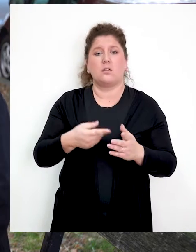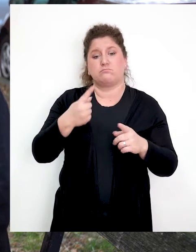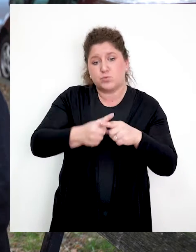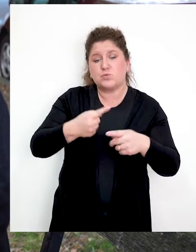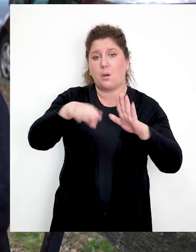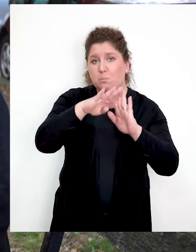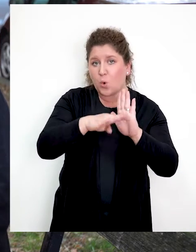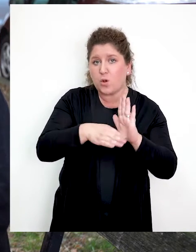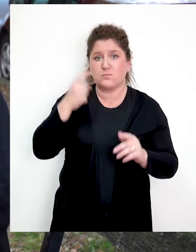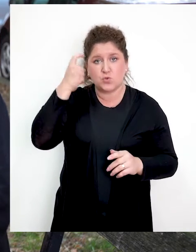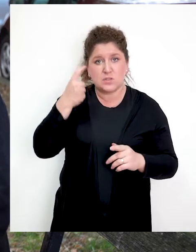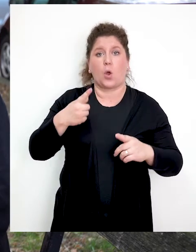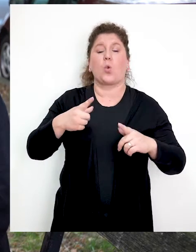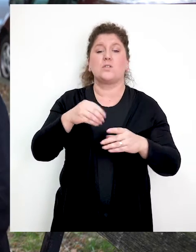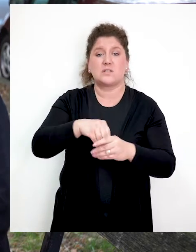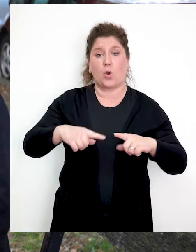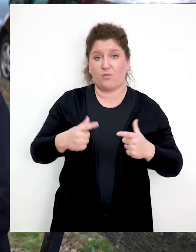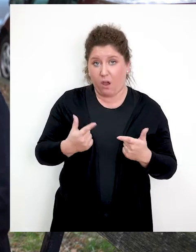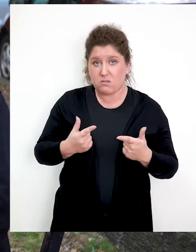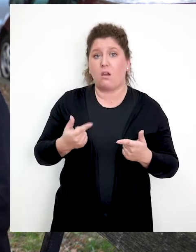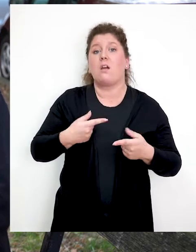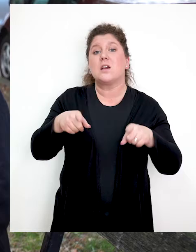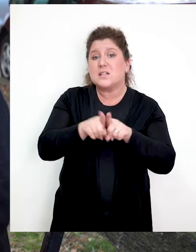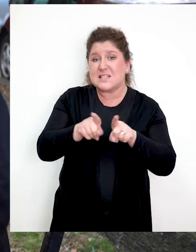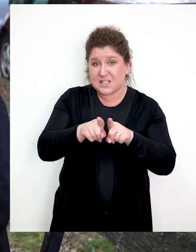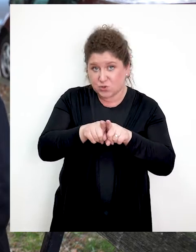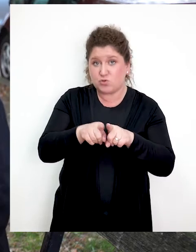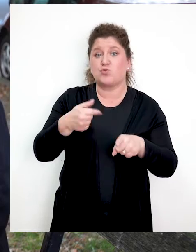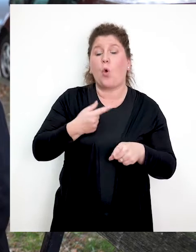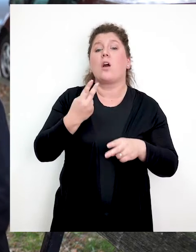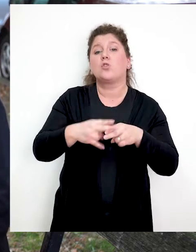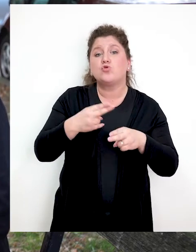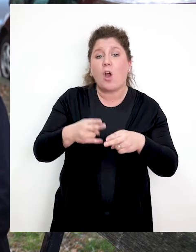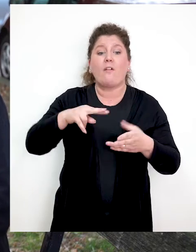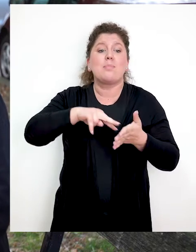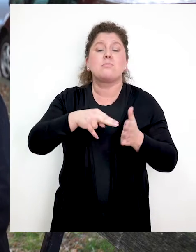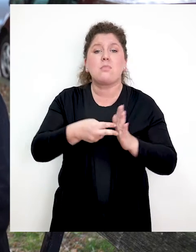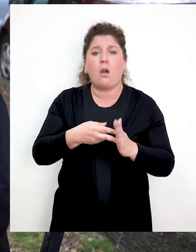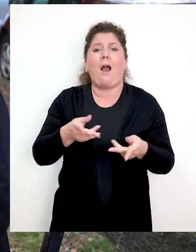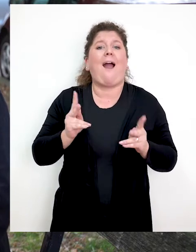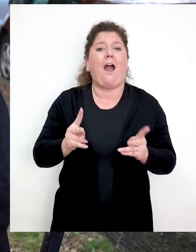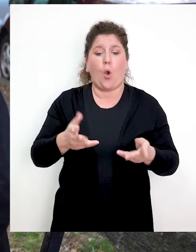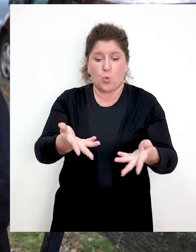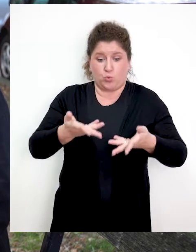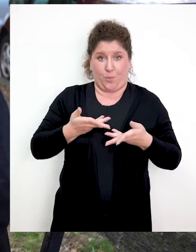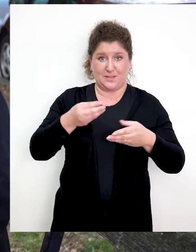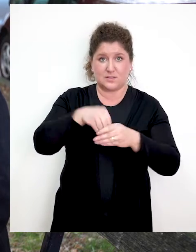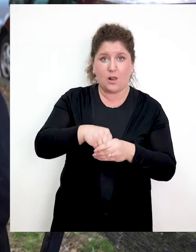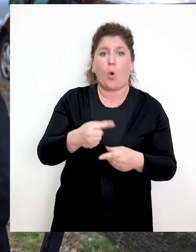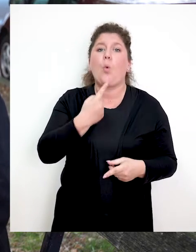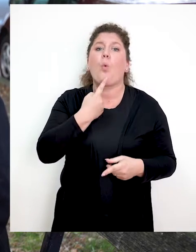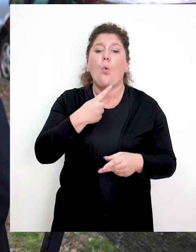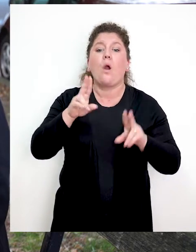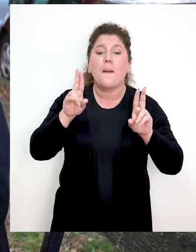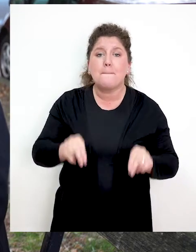stanovanja. Također rješavaju način kako se dobivaju, tko ima pravo na socijalno stanovanje